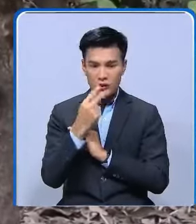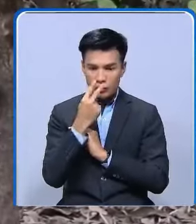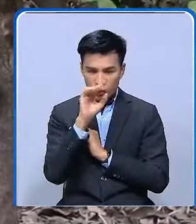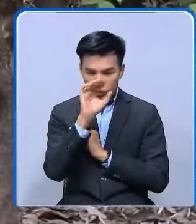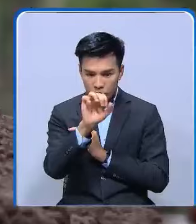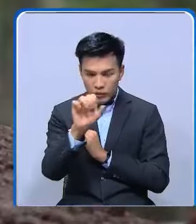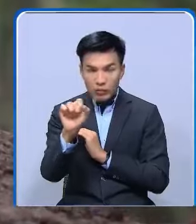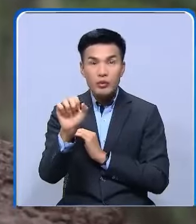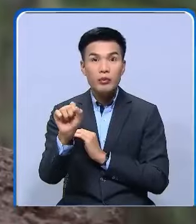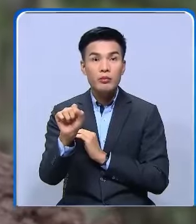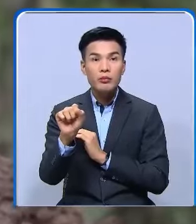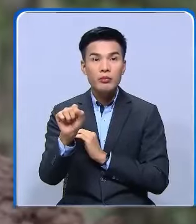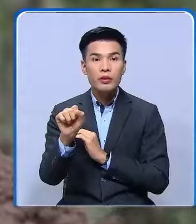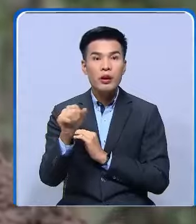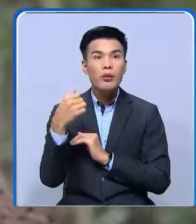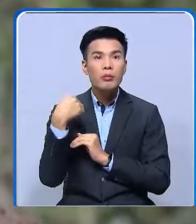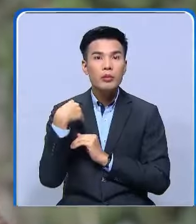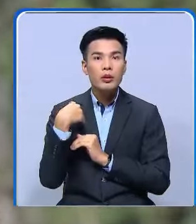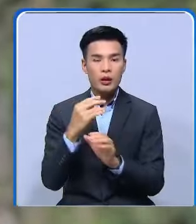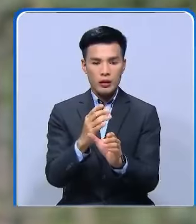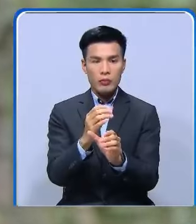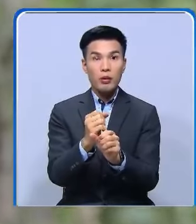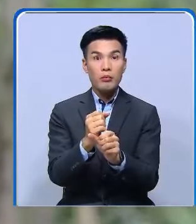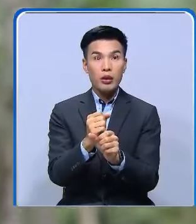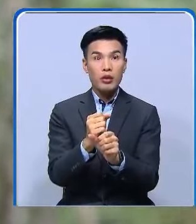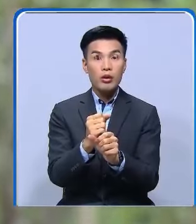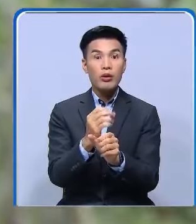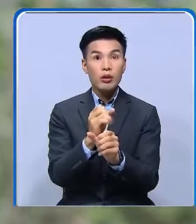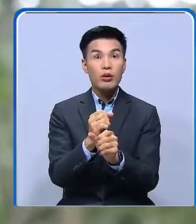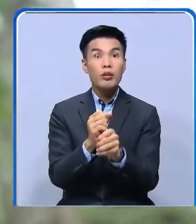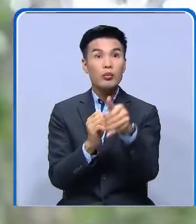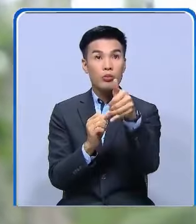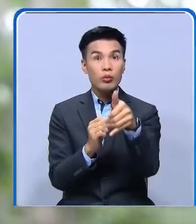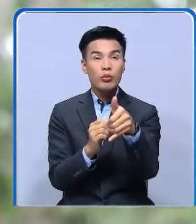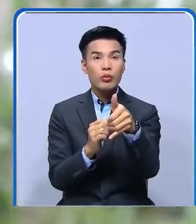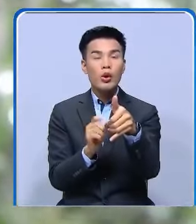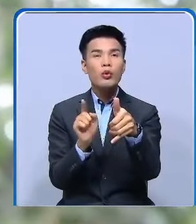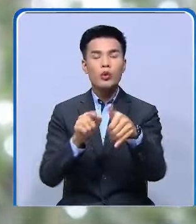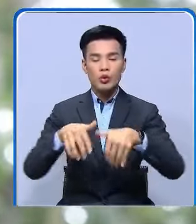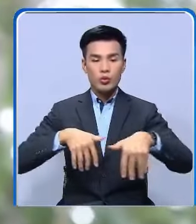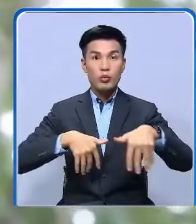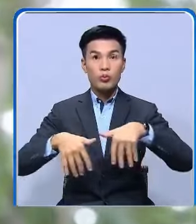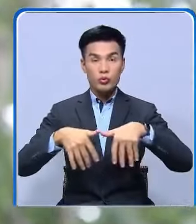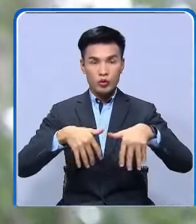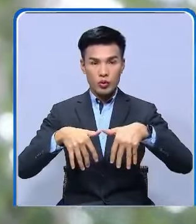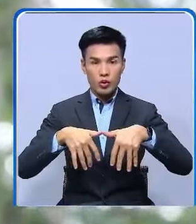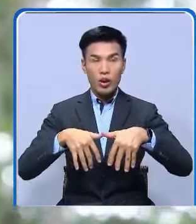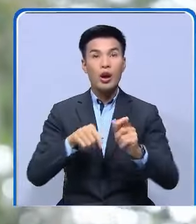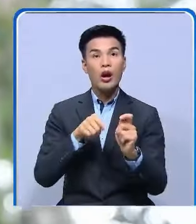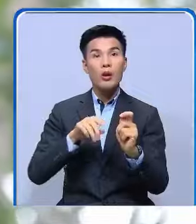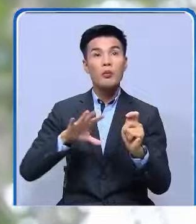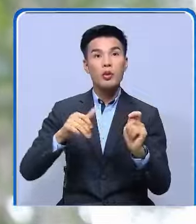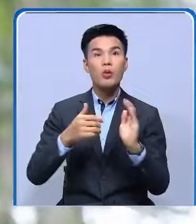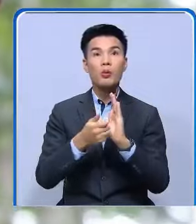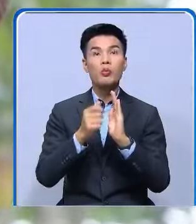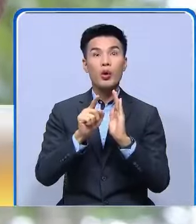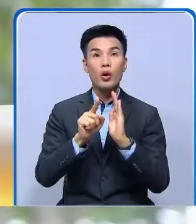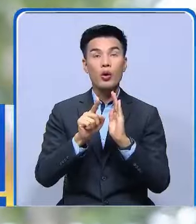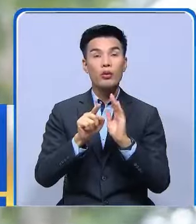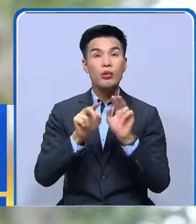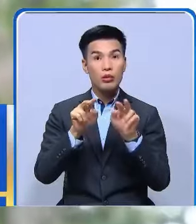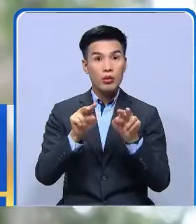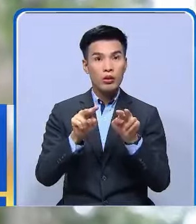ดีๆนะคะรูปปั้นนี่ค่ะอยู่ในพื้นที่ท้ายหมู่บ้านนนยางหมู่ที่5ตำบลขุดสะอำเภอเมืองอุดรธานี